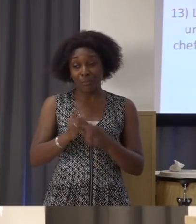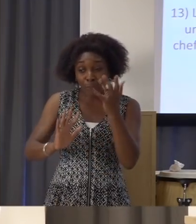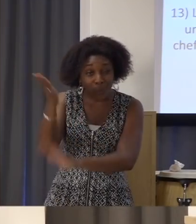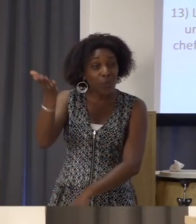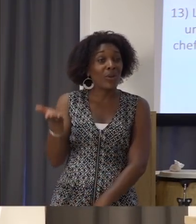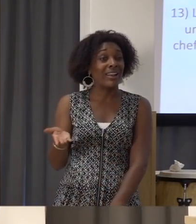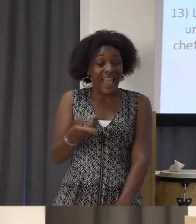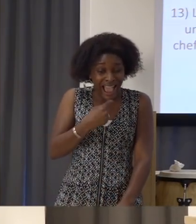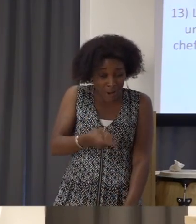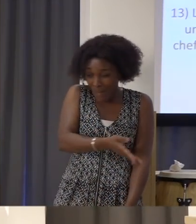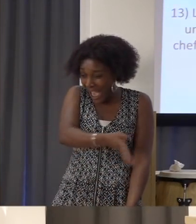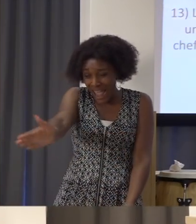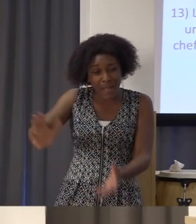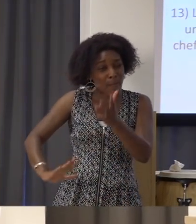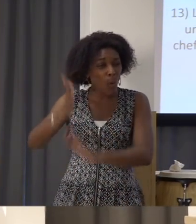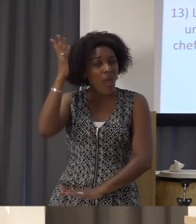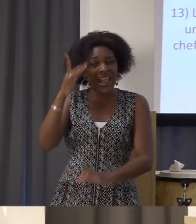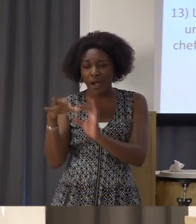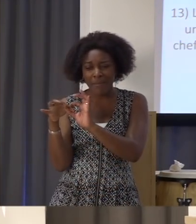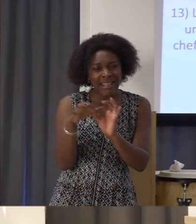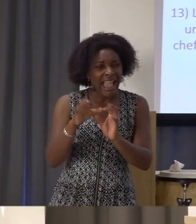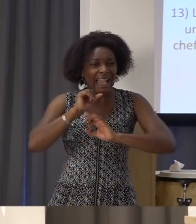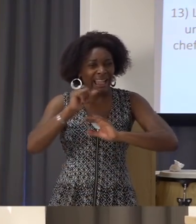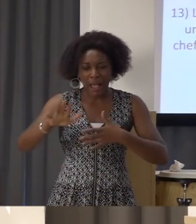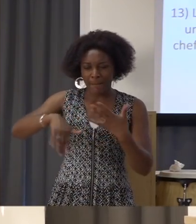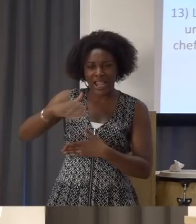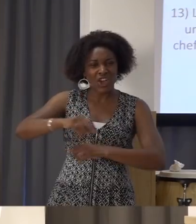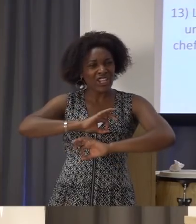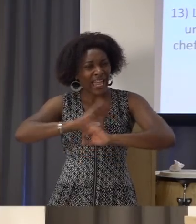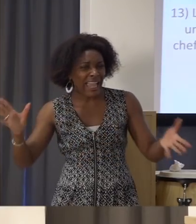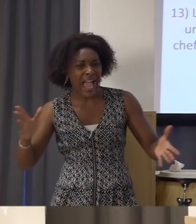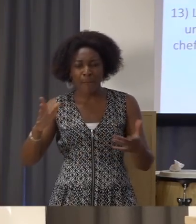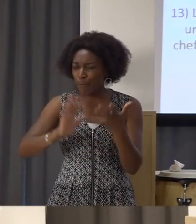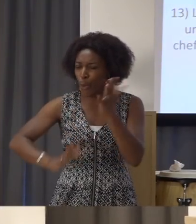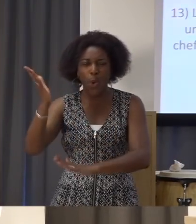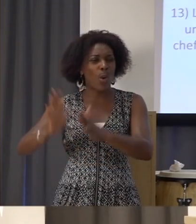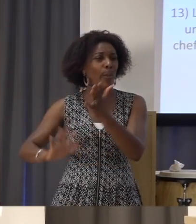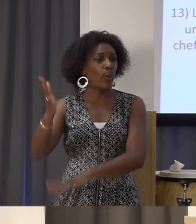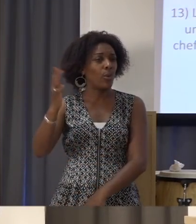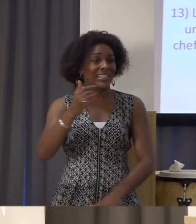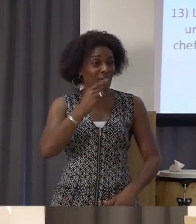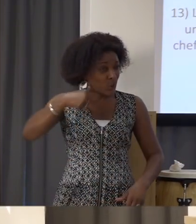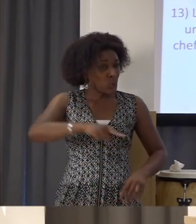Brûlez-les au feu. Au nom de Jésus-Christ. Le chrétien doit se lever.